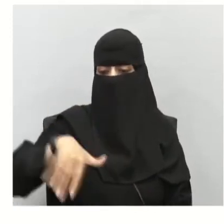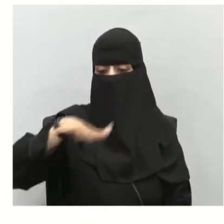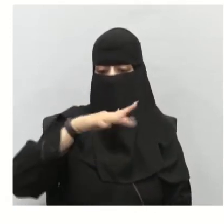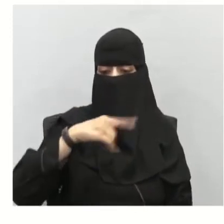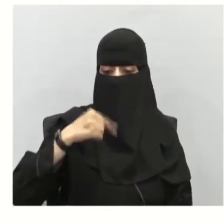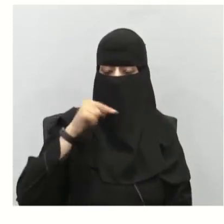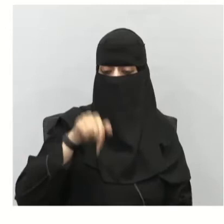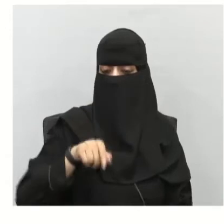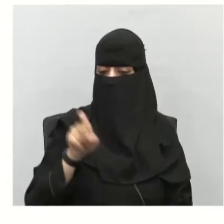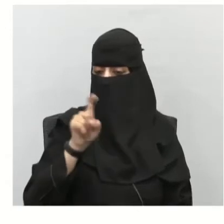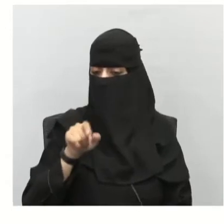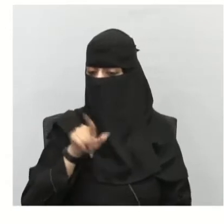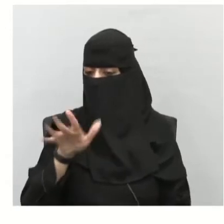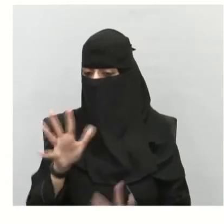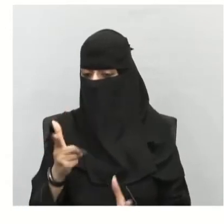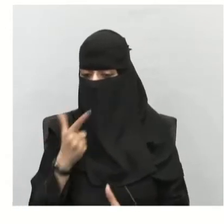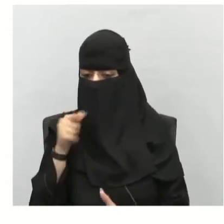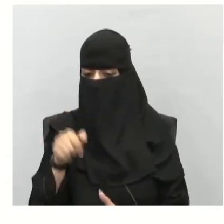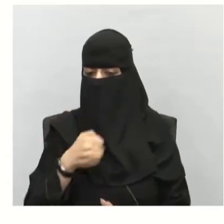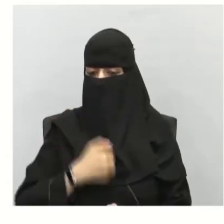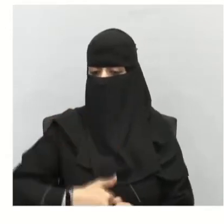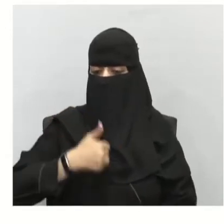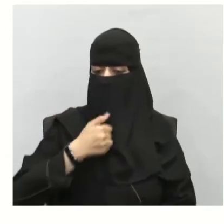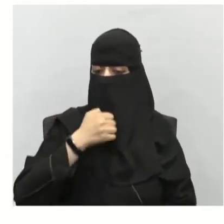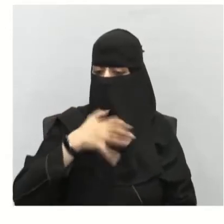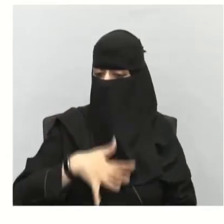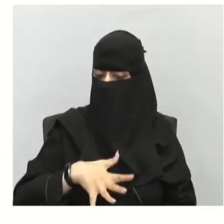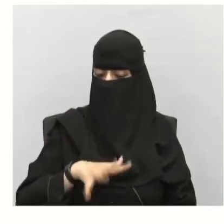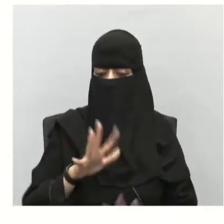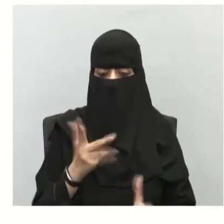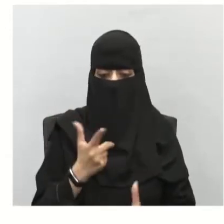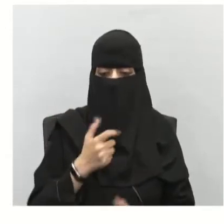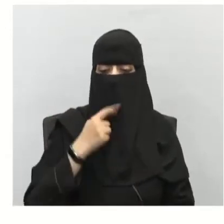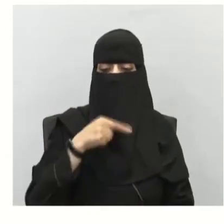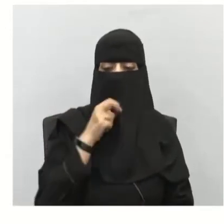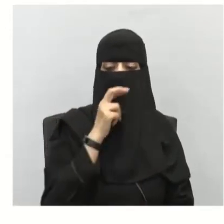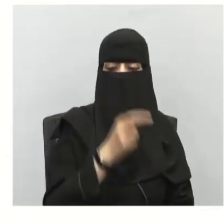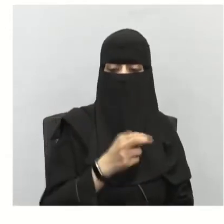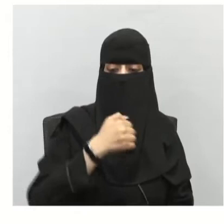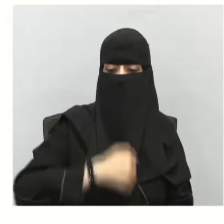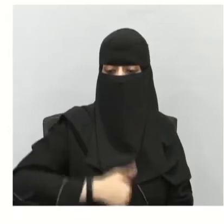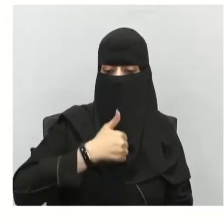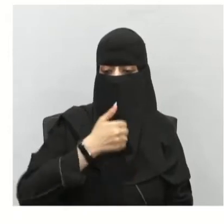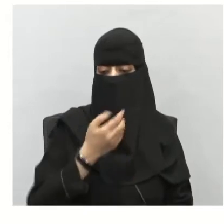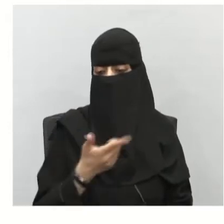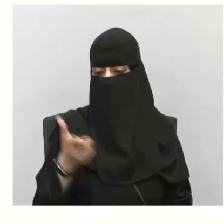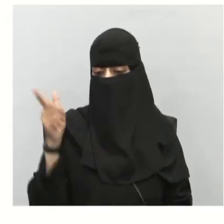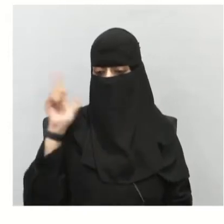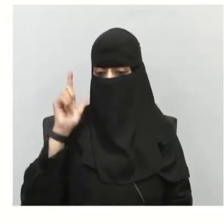عن خلق النبي صلى الله عليه وسلم، فقالت كان خلقه القرآن.